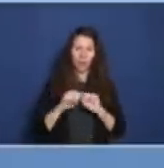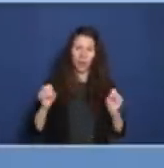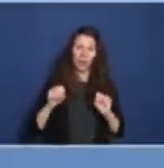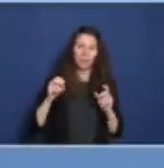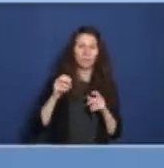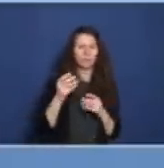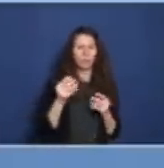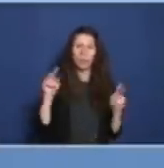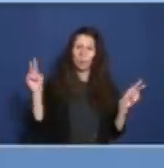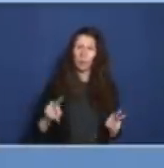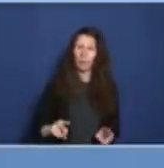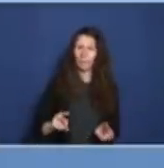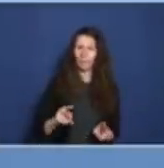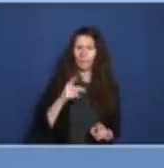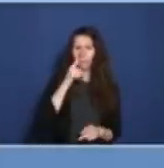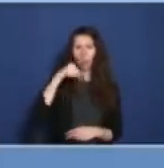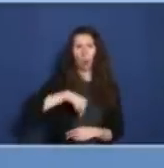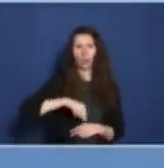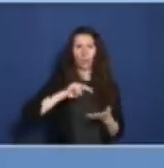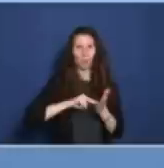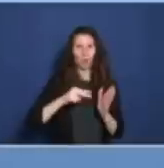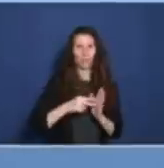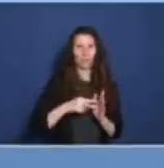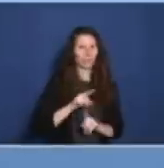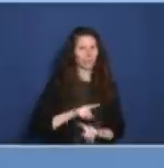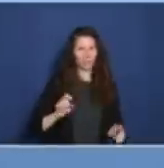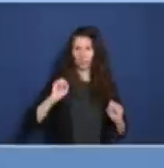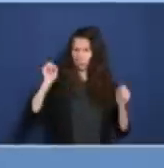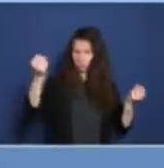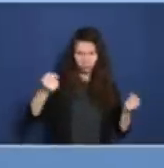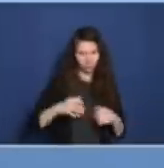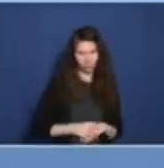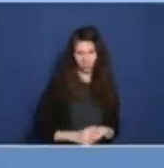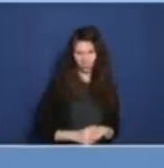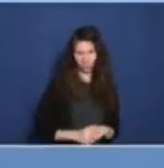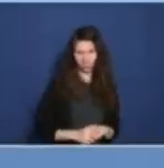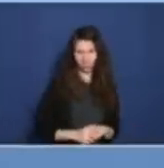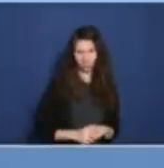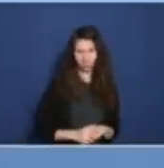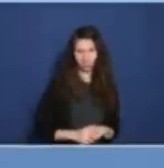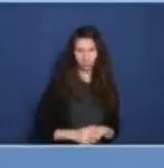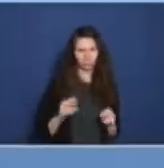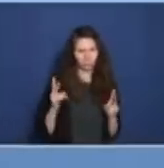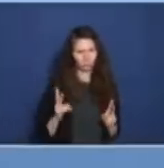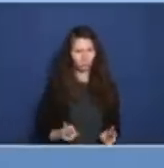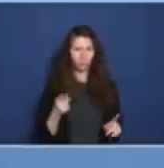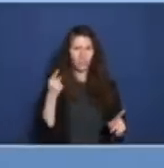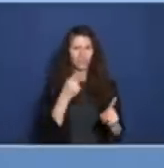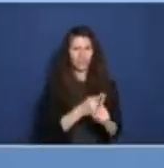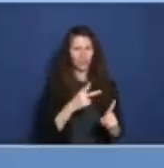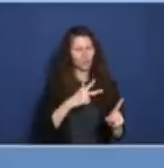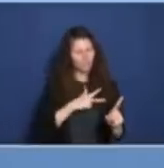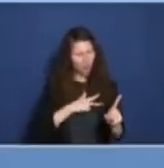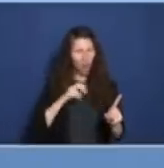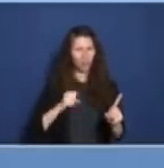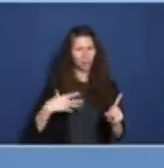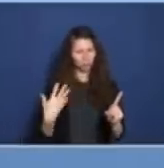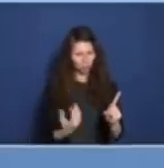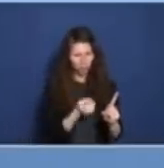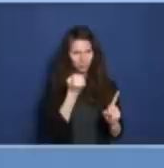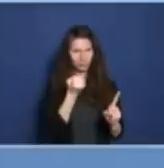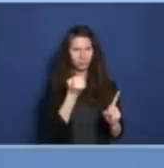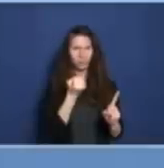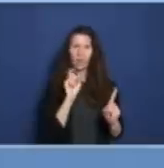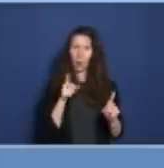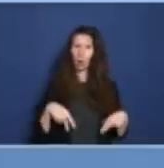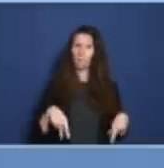Politik heute nicht so handelt, dass wirklich auch die Ziele erreicht werden können, zu denen uns auch das